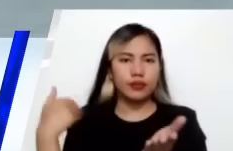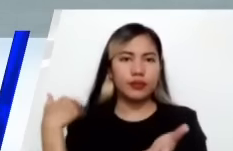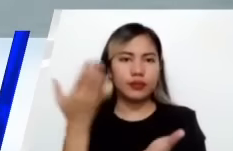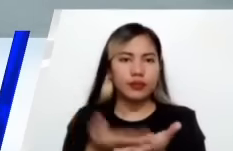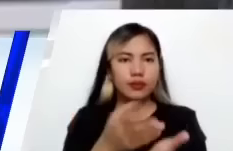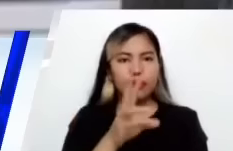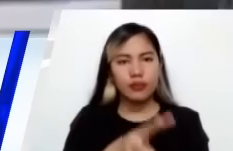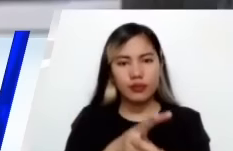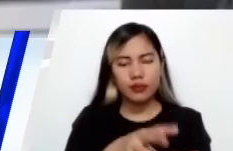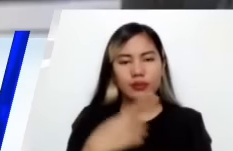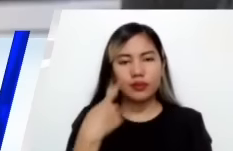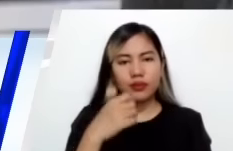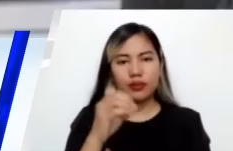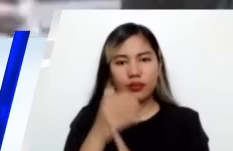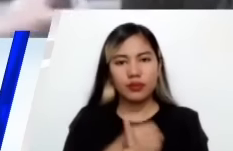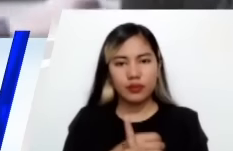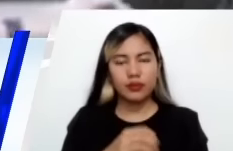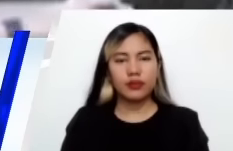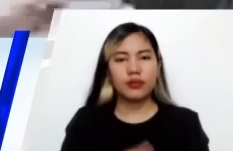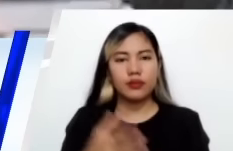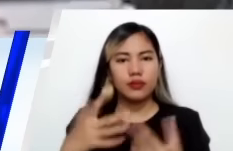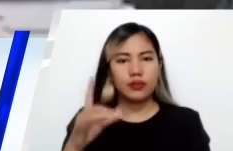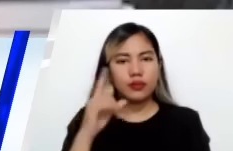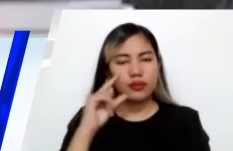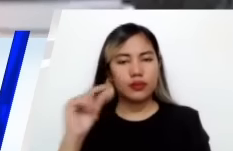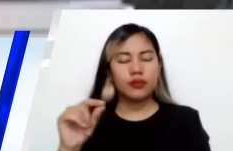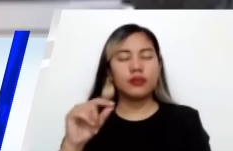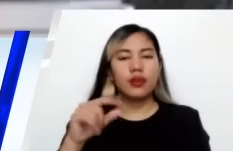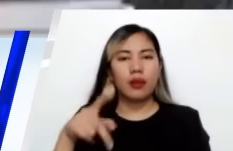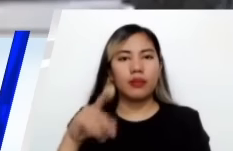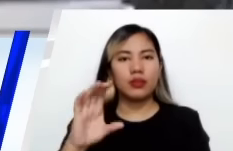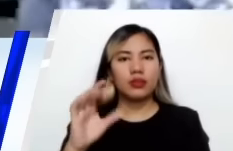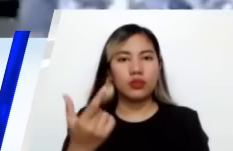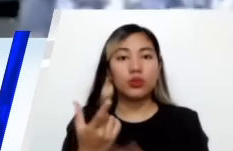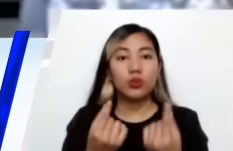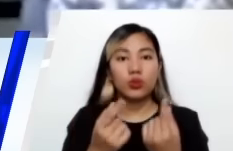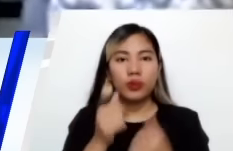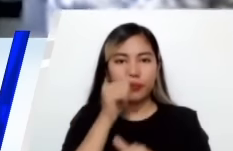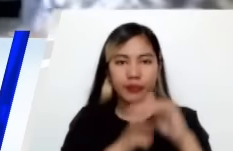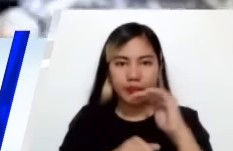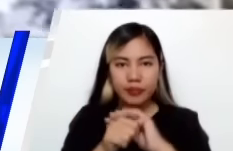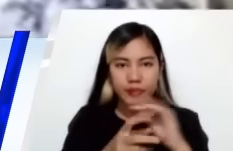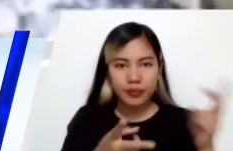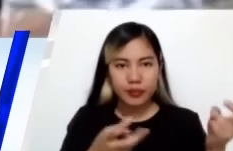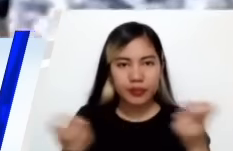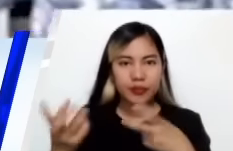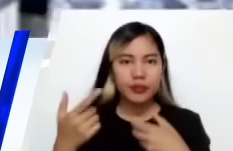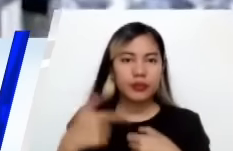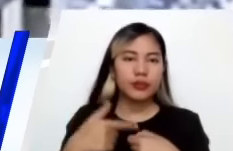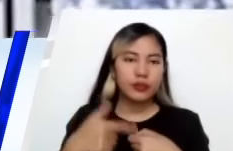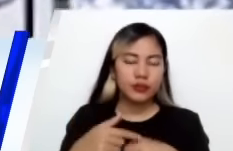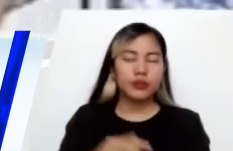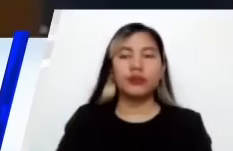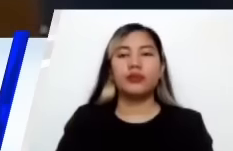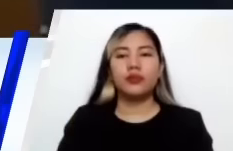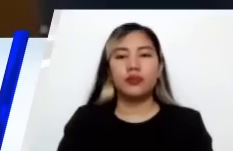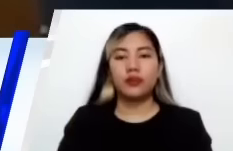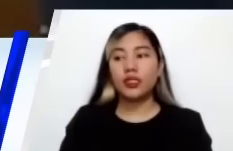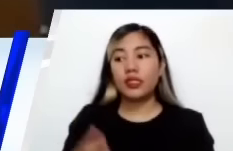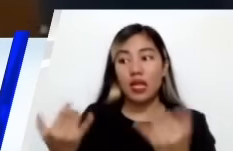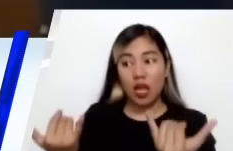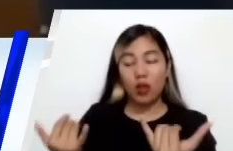Oktubre. Nai-report na sa PCG na nag-i-smuggle umano ito ng langis. Wala na raw ngayon doon ang barko,